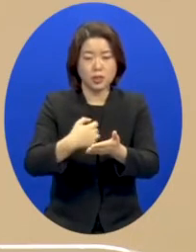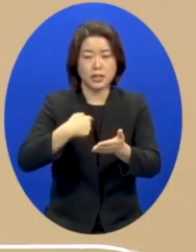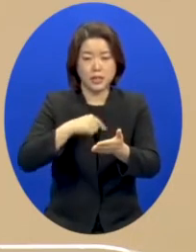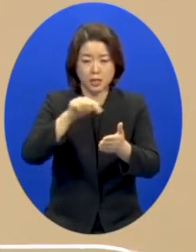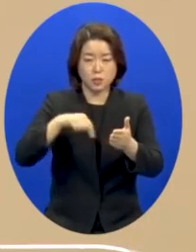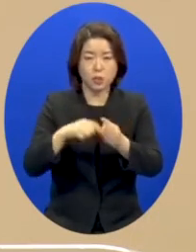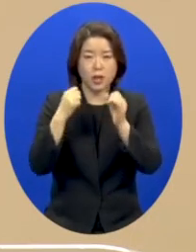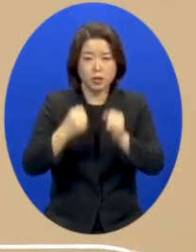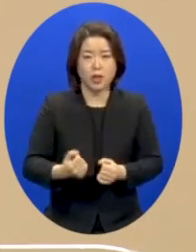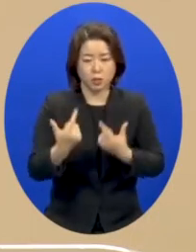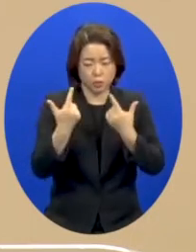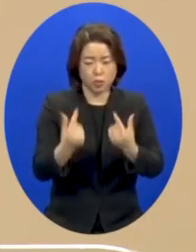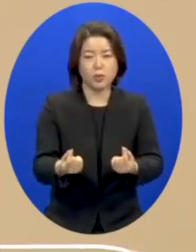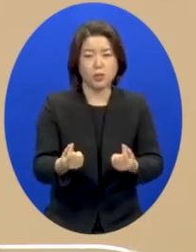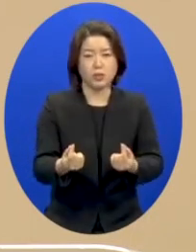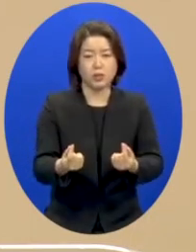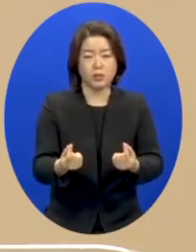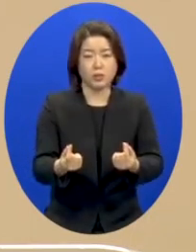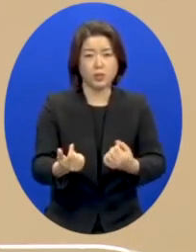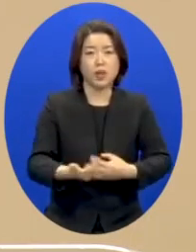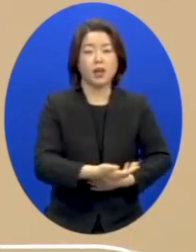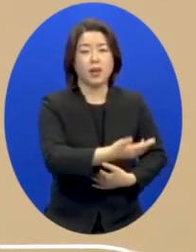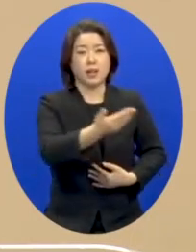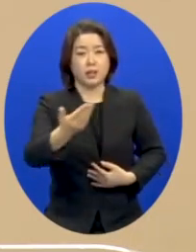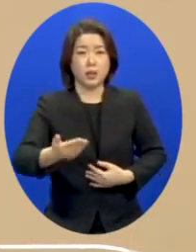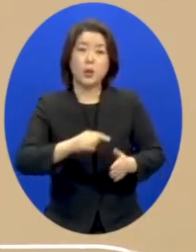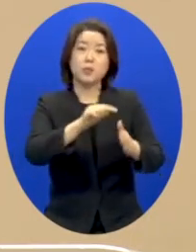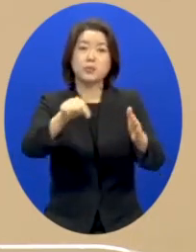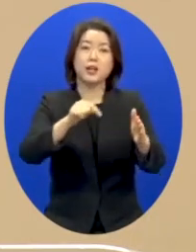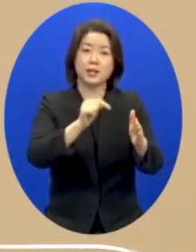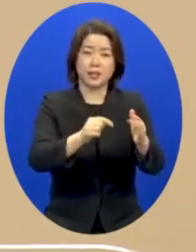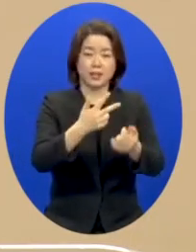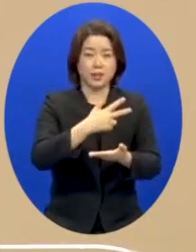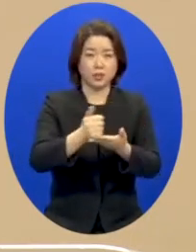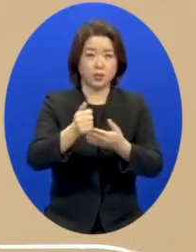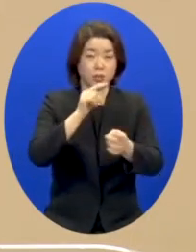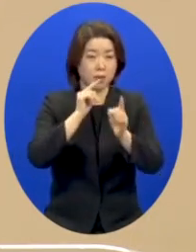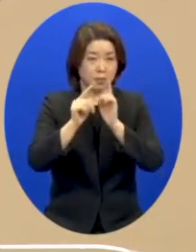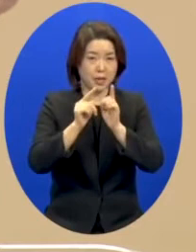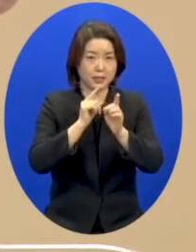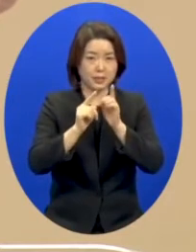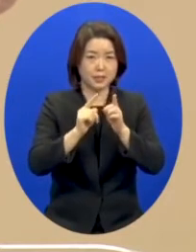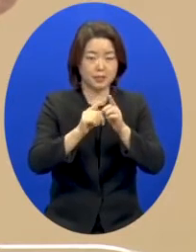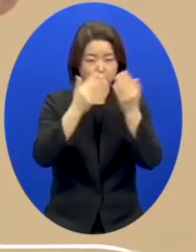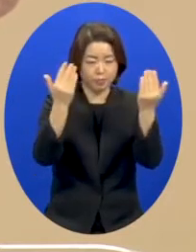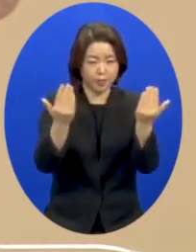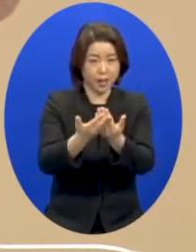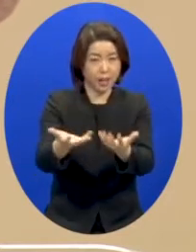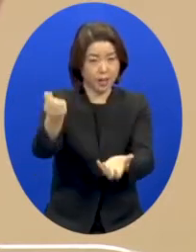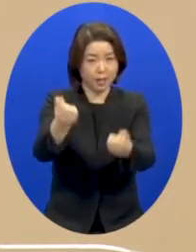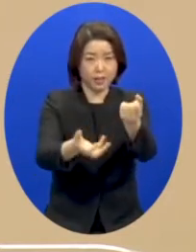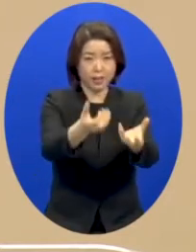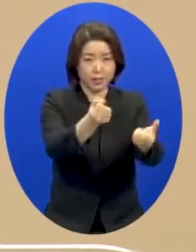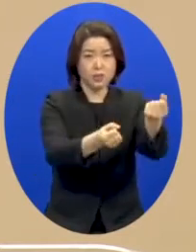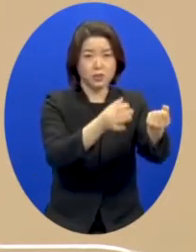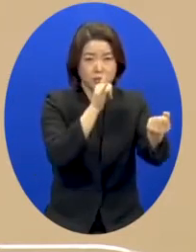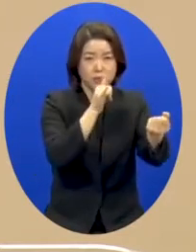같다는 말씀입니다. 여러분, 여러분 안에 주님의 말씀이 다 있으실 겁니다. 주님의